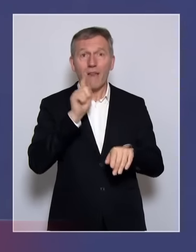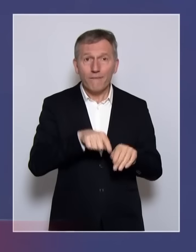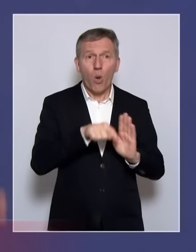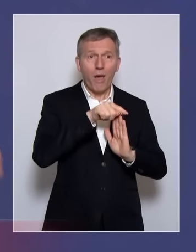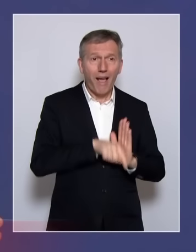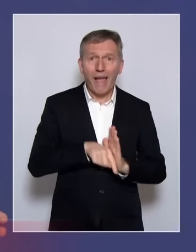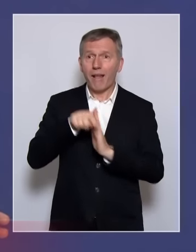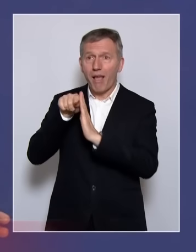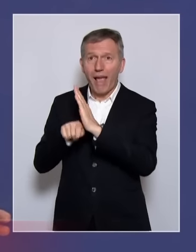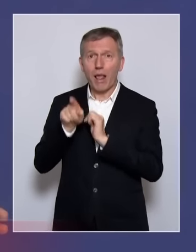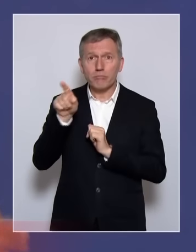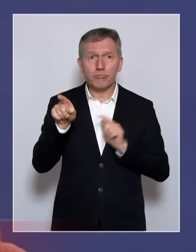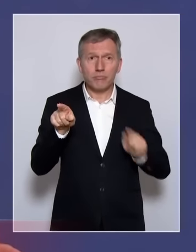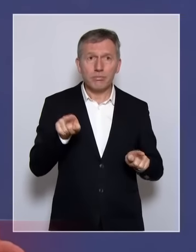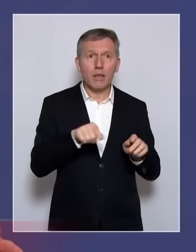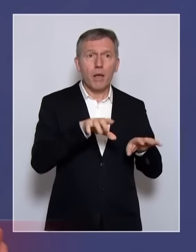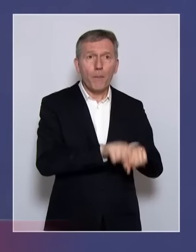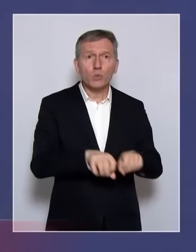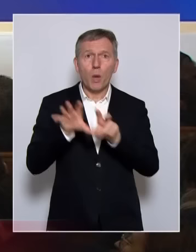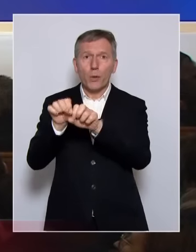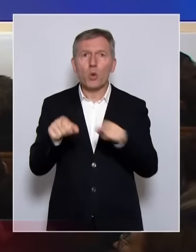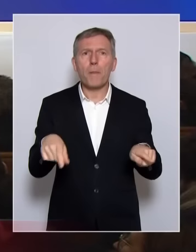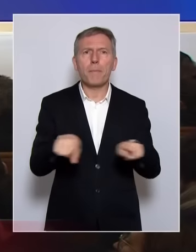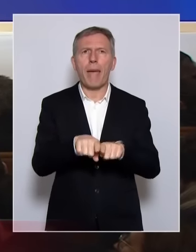mêmes règles de production que nous lorsque c'est imposé.